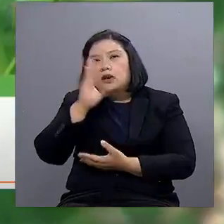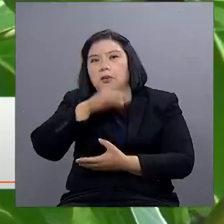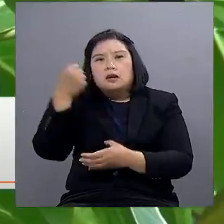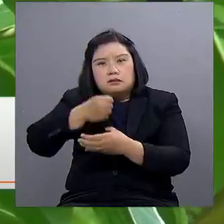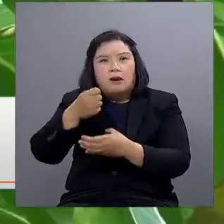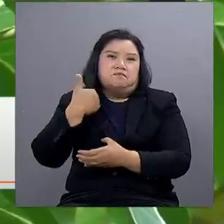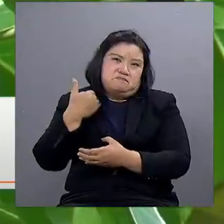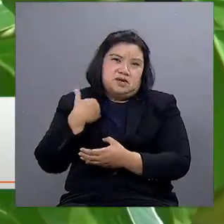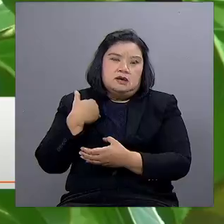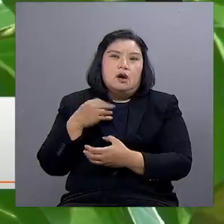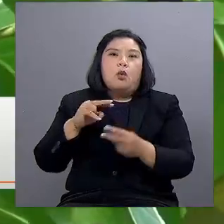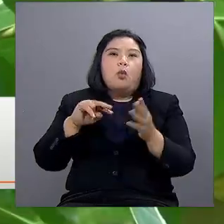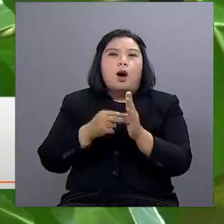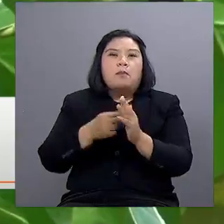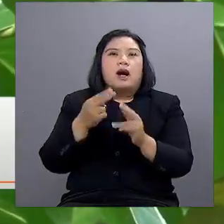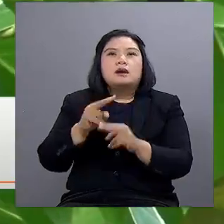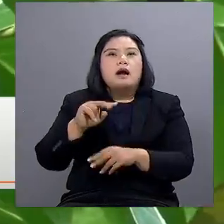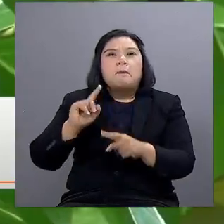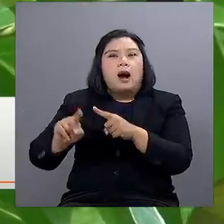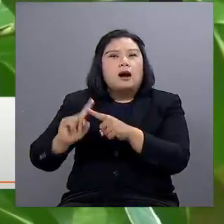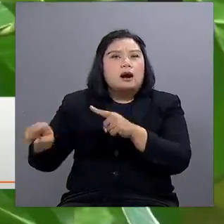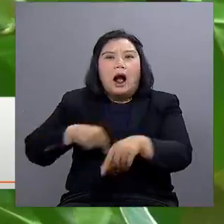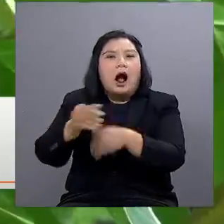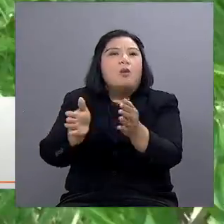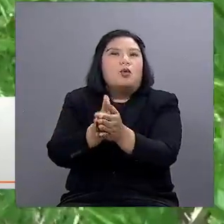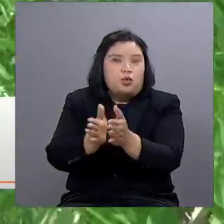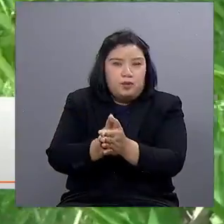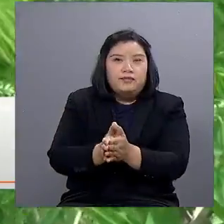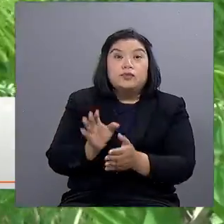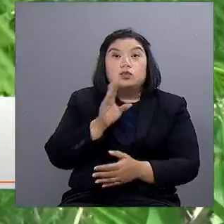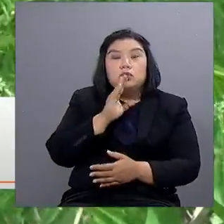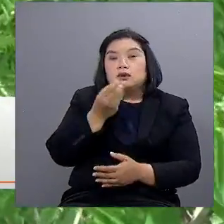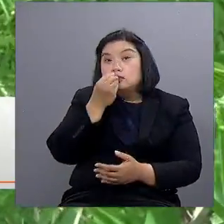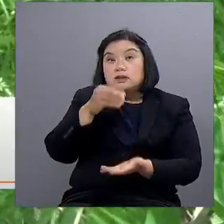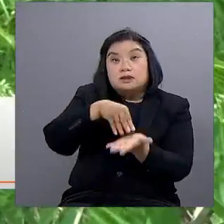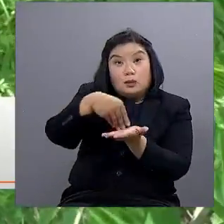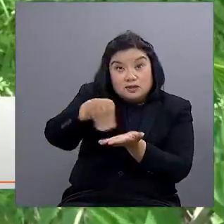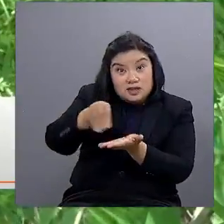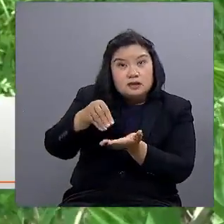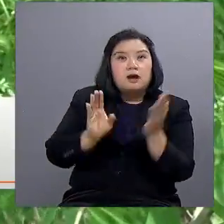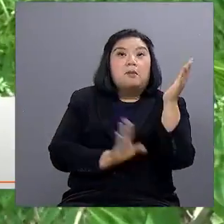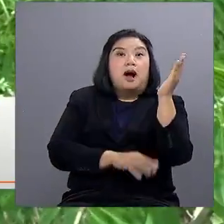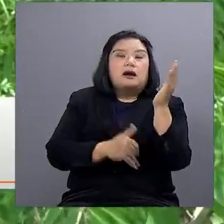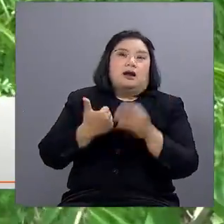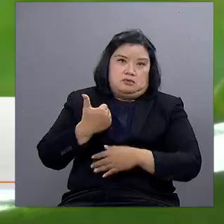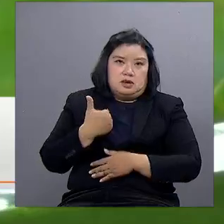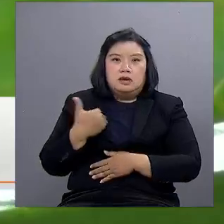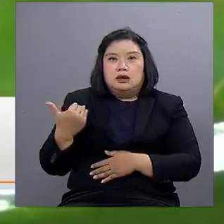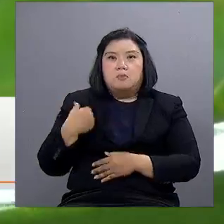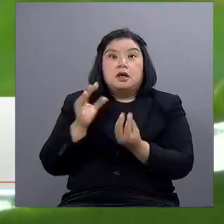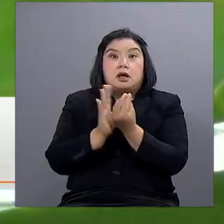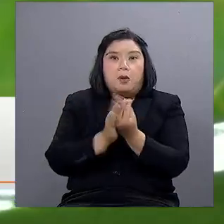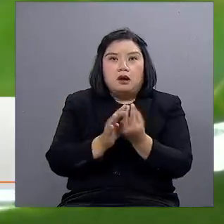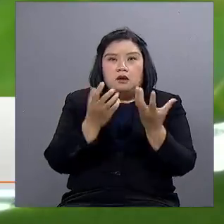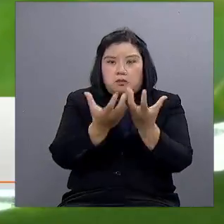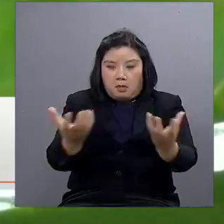ไปกินไม่ว่าจะเป็นขนมจีนหรือว่าไปกินอาหารแกงใต้เนี่ยก ็ จะเห็นว่าเวลาเขาจัดเซตมาเนี่ยจะมีผักหลายๆชนิด นั่นเรียกเนาะ